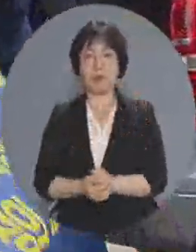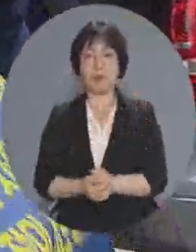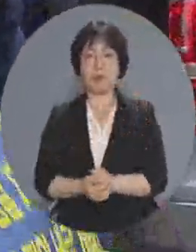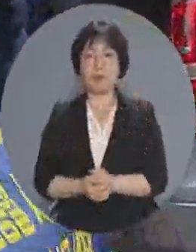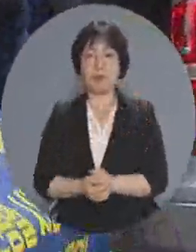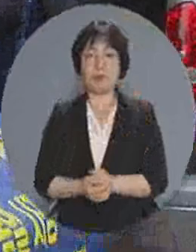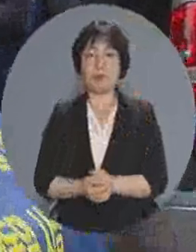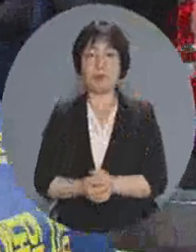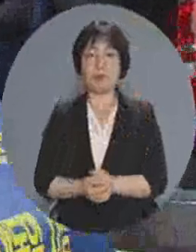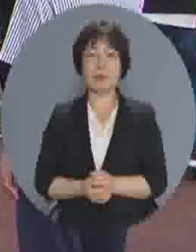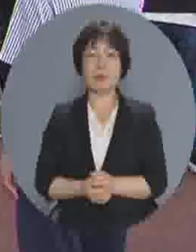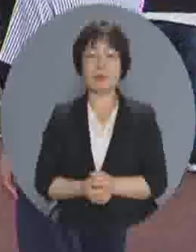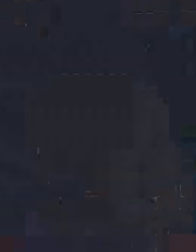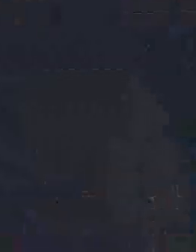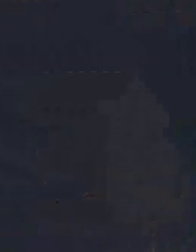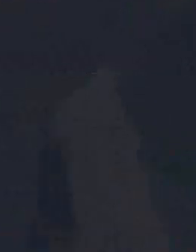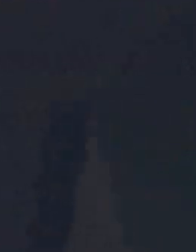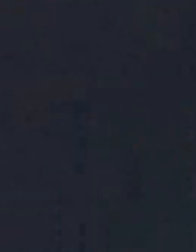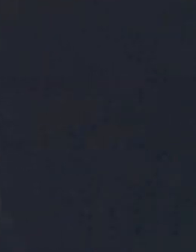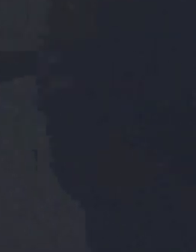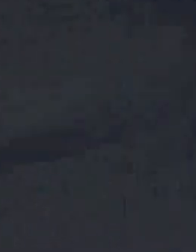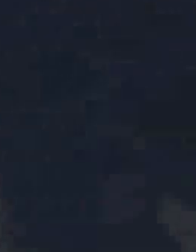문형철입니다.